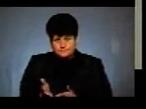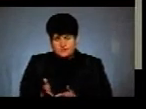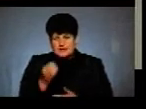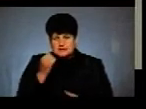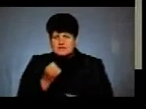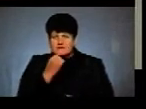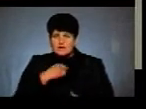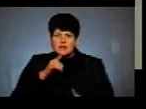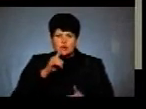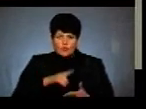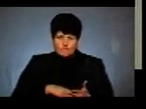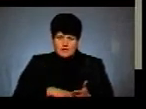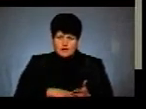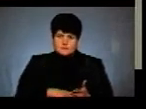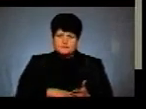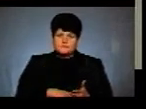Завдяки довірі